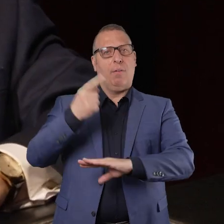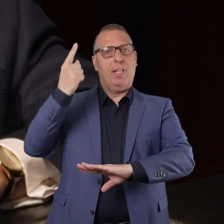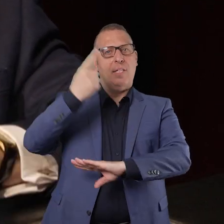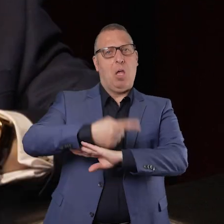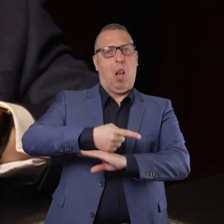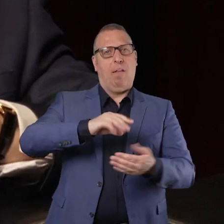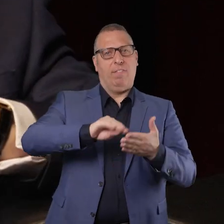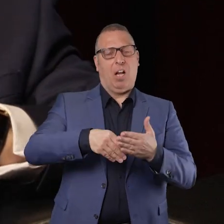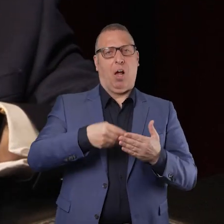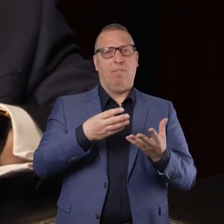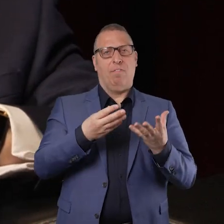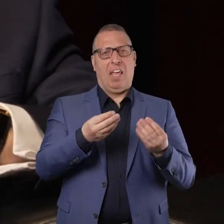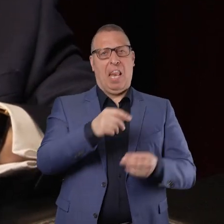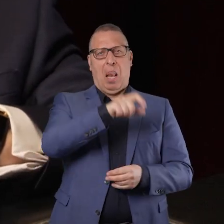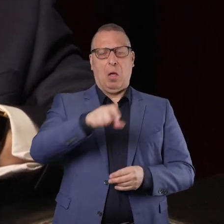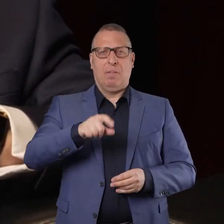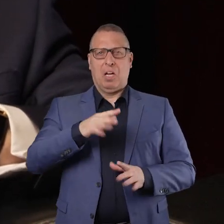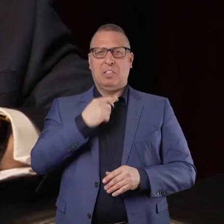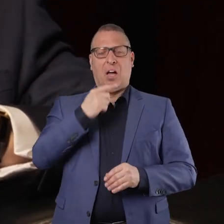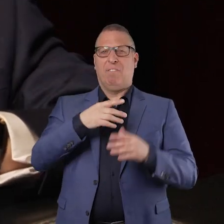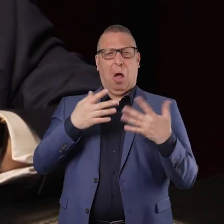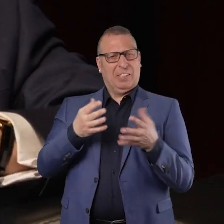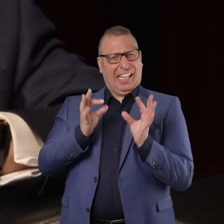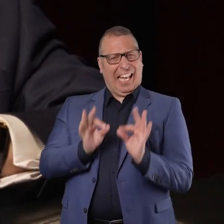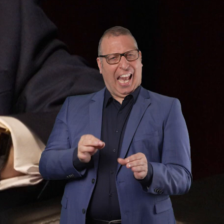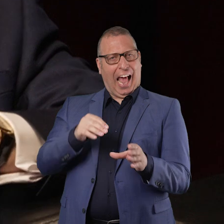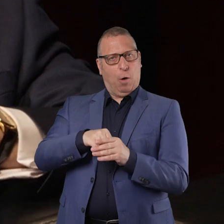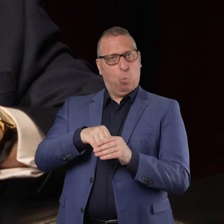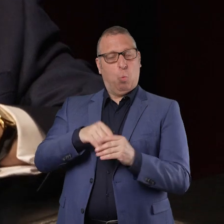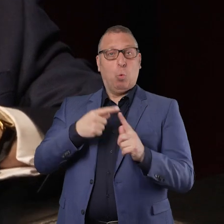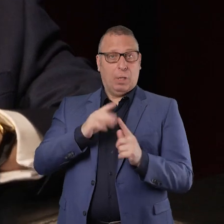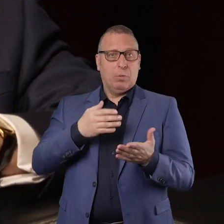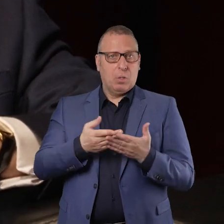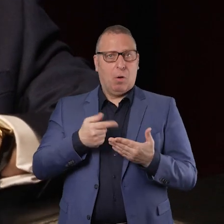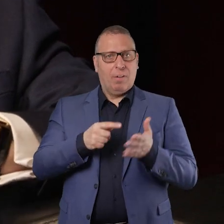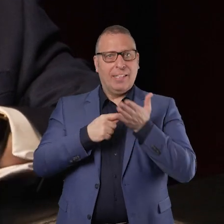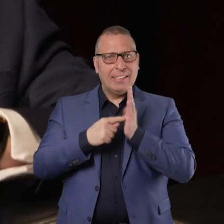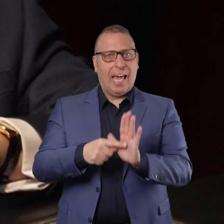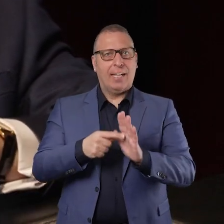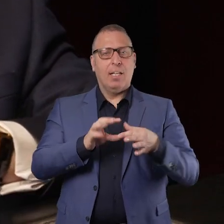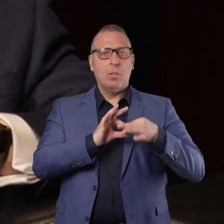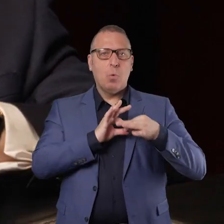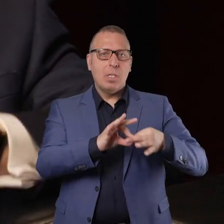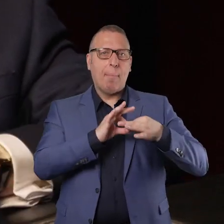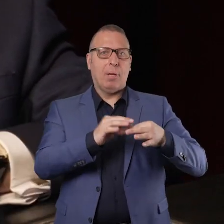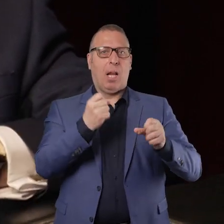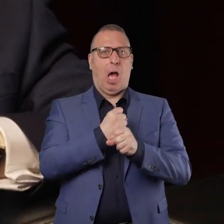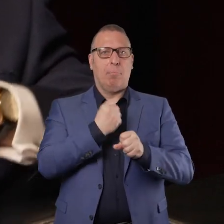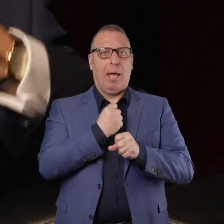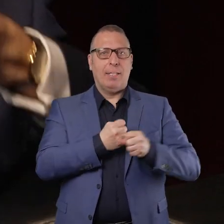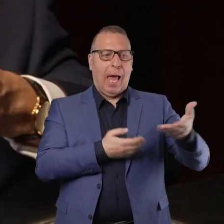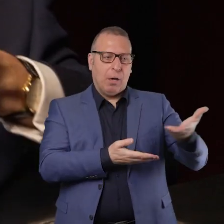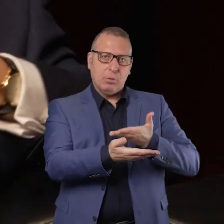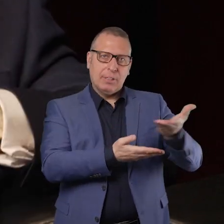Zollvertrag, vermutlich würden viele sagen, was ist denn das genau? Und ich glaube, es zeigt, dass Zusammenarbeit, der